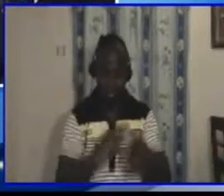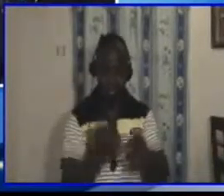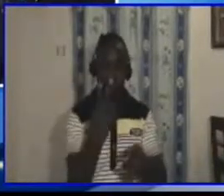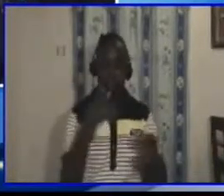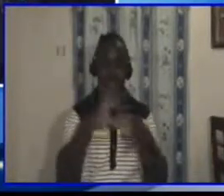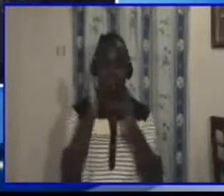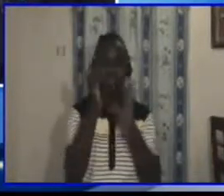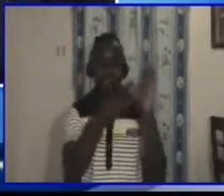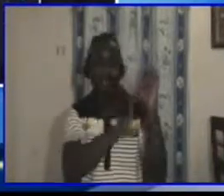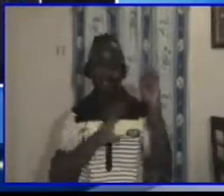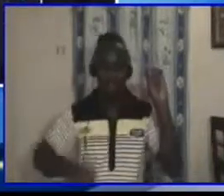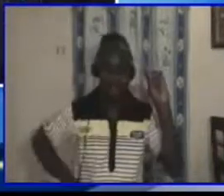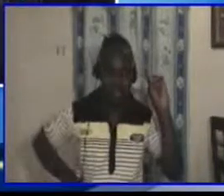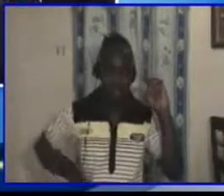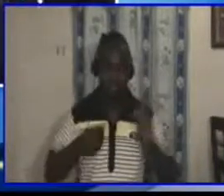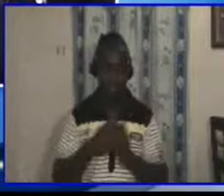dio